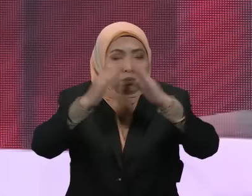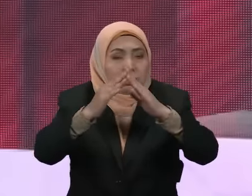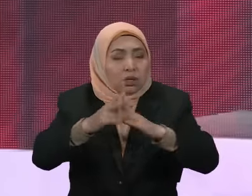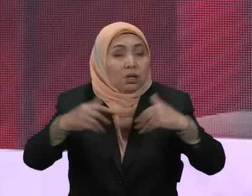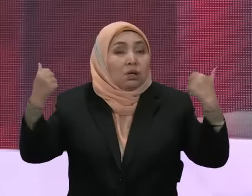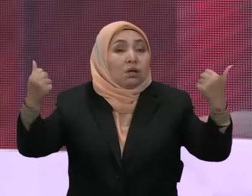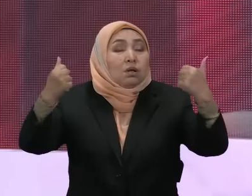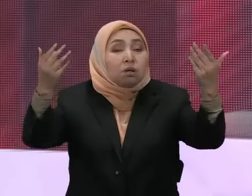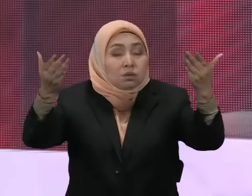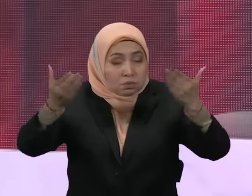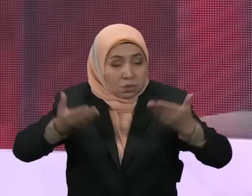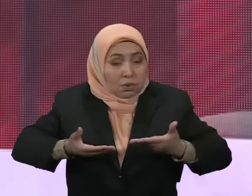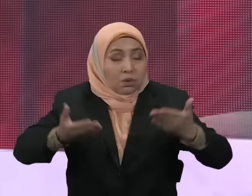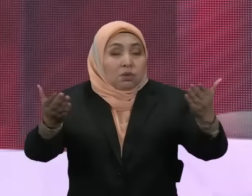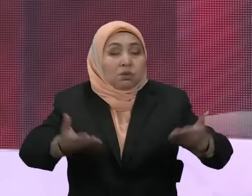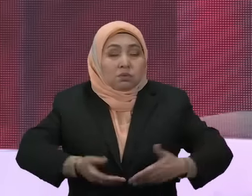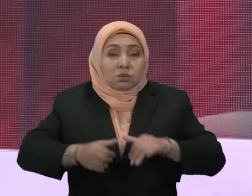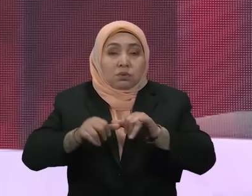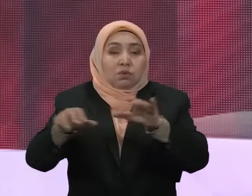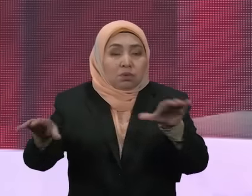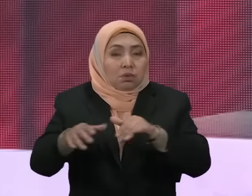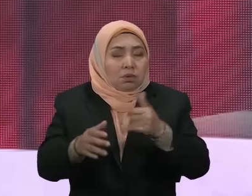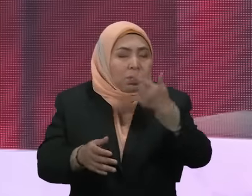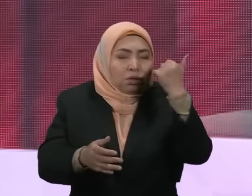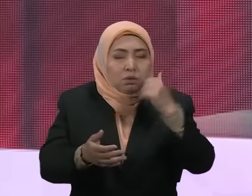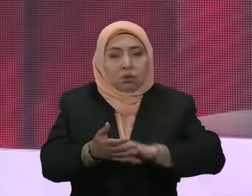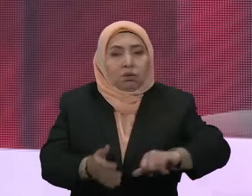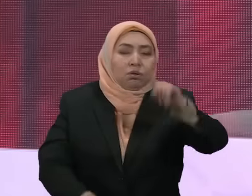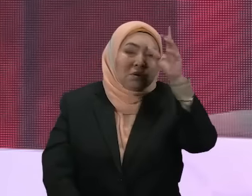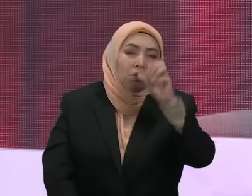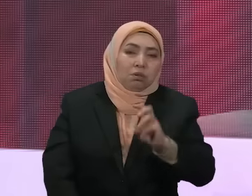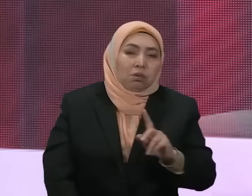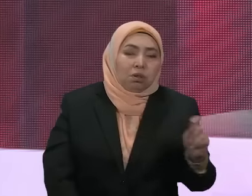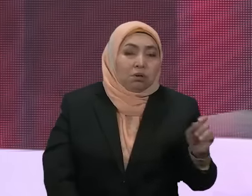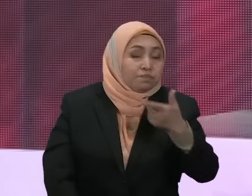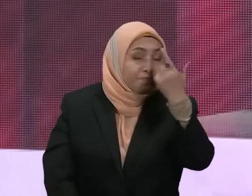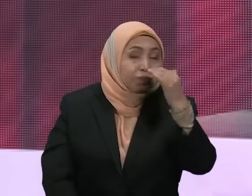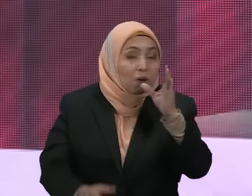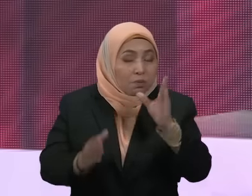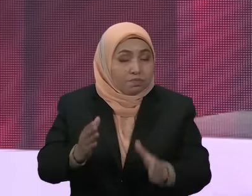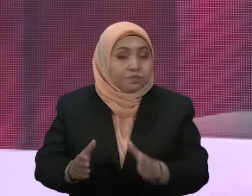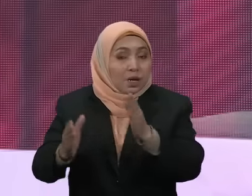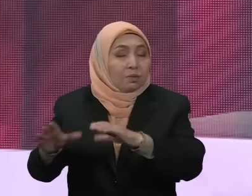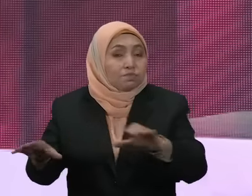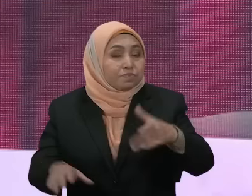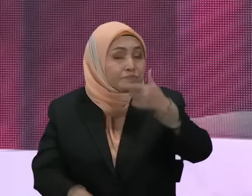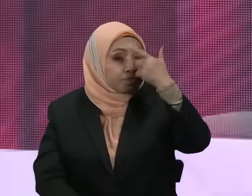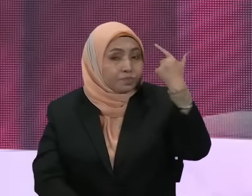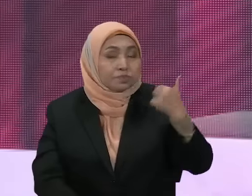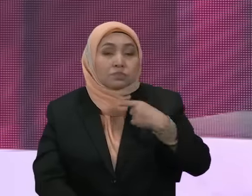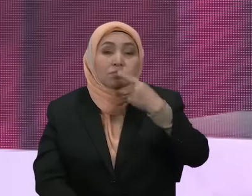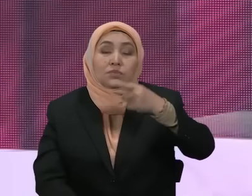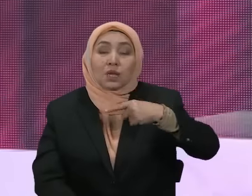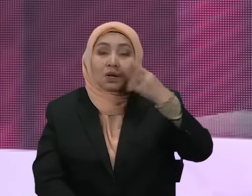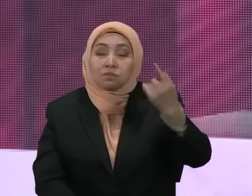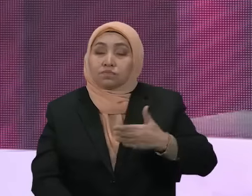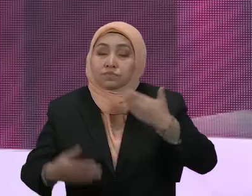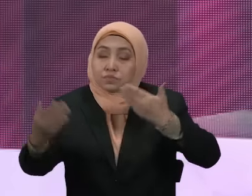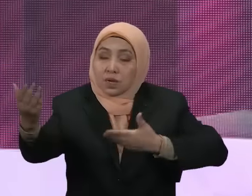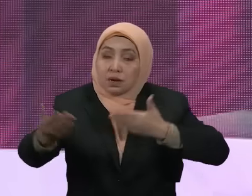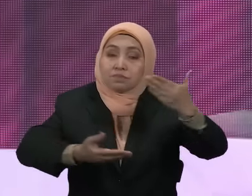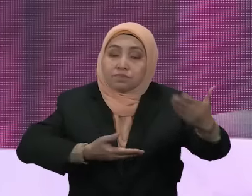penyambut tetamu, dia masih lagi buat itu kerana Allah Subhanahu Wa Taala. Ya, kerana orang-orang yang buat kerana dia kata dia menyambut